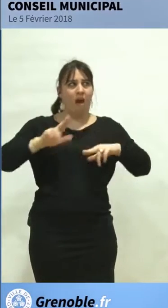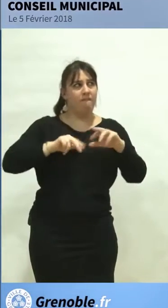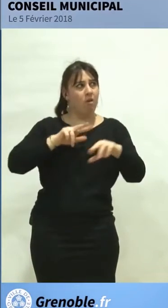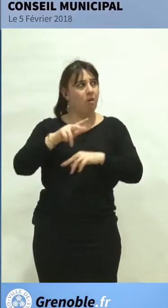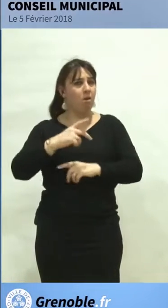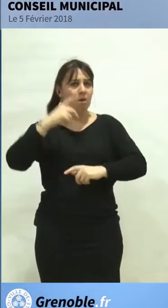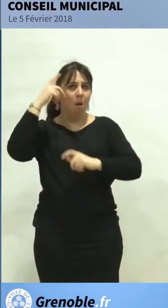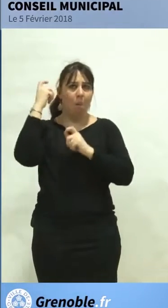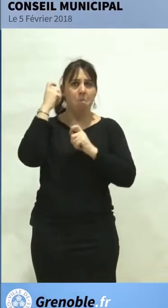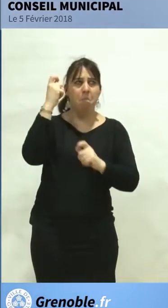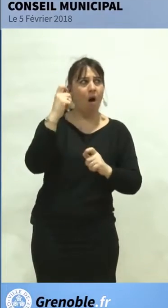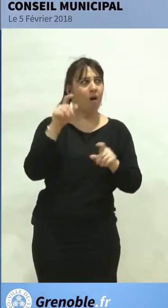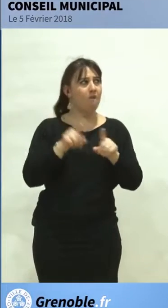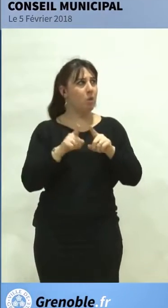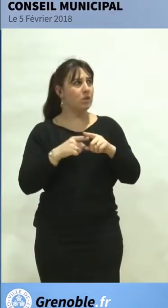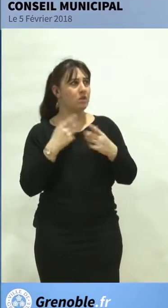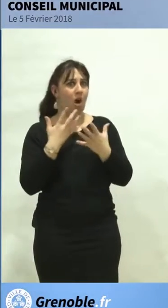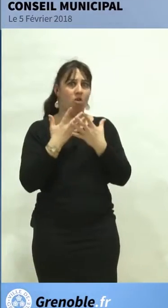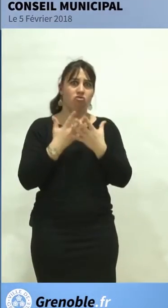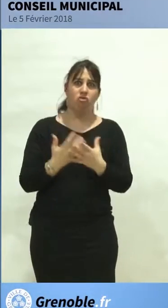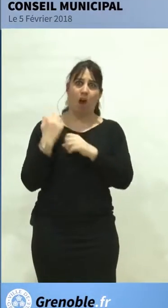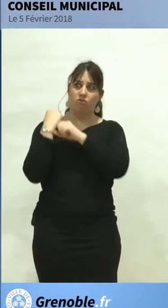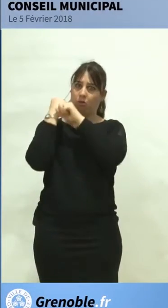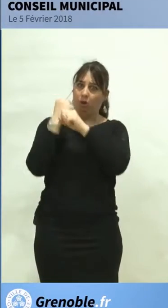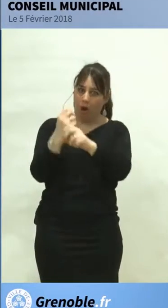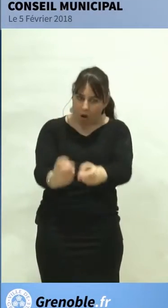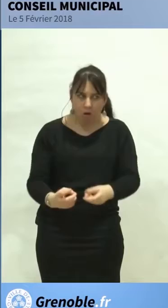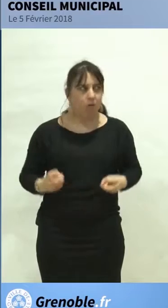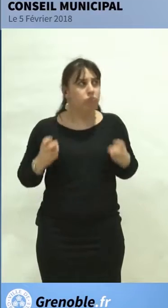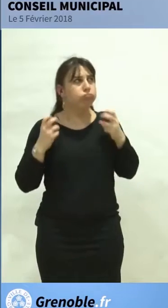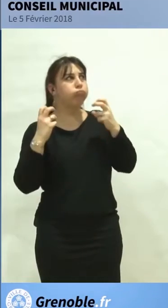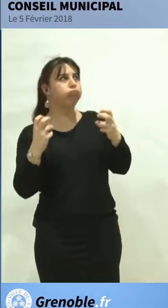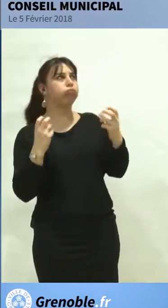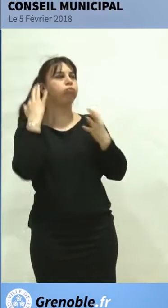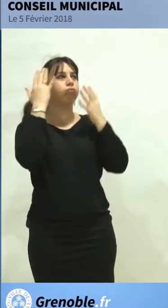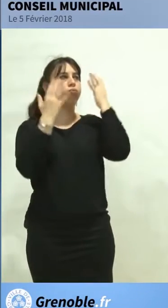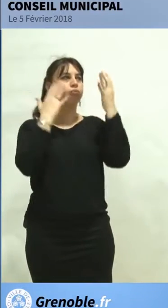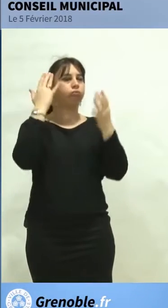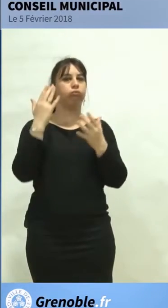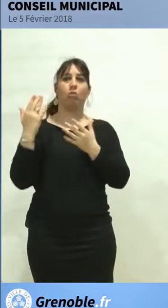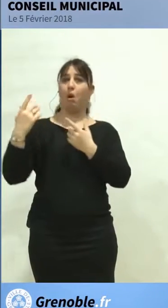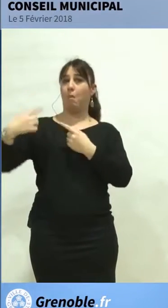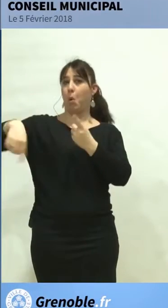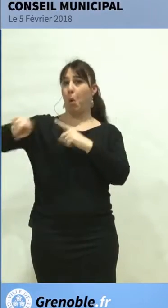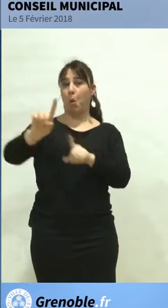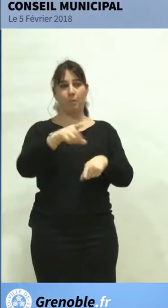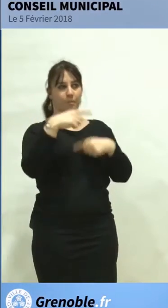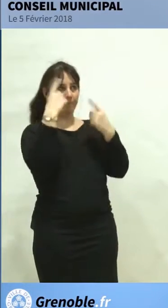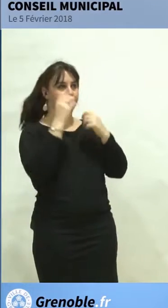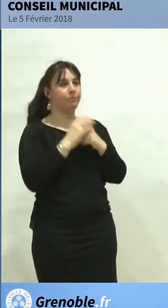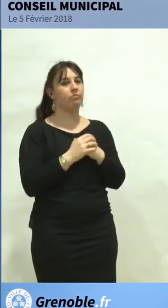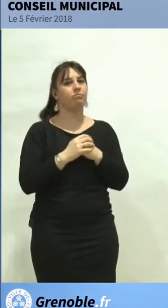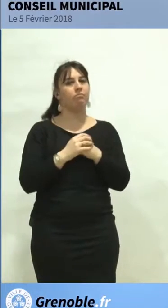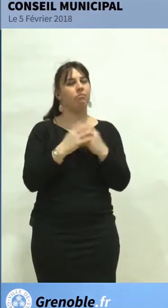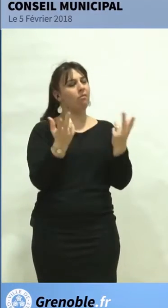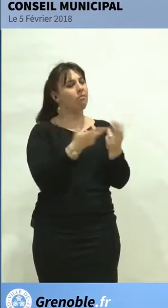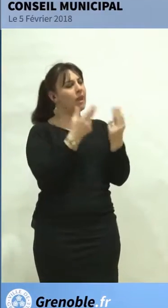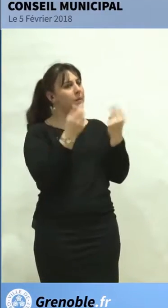à l'augmentation importante de leurs charges. Vous prévoyez d'autre part de sectoriser les